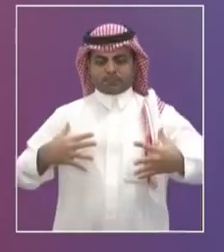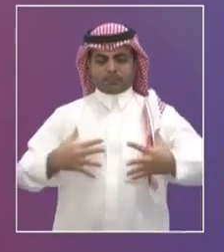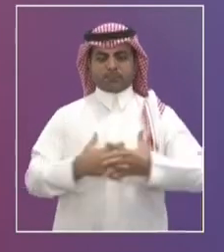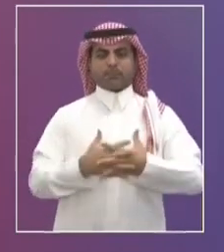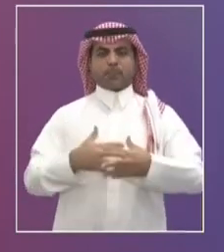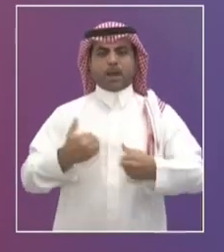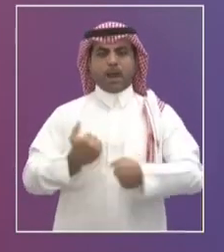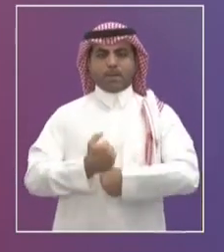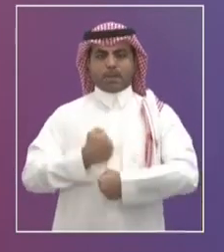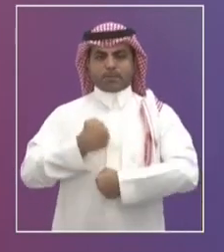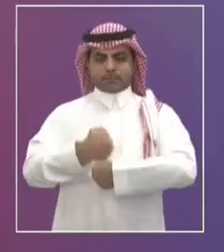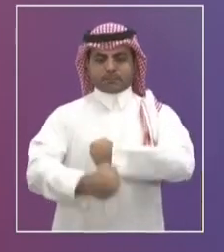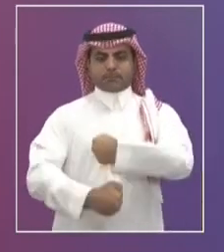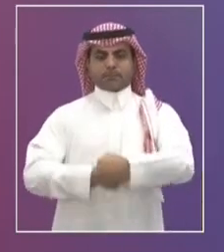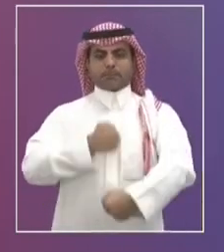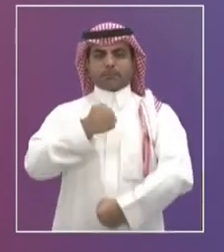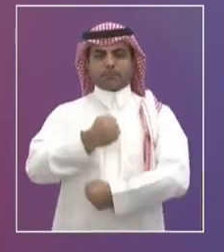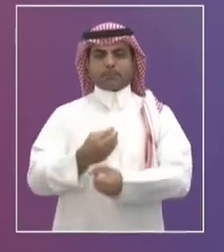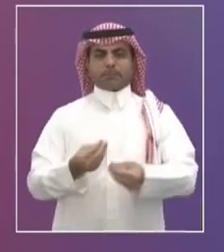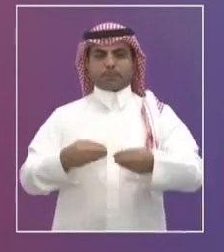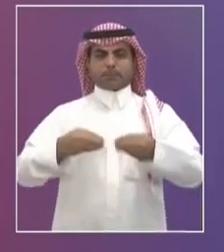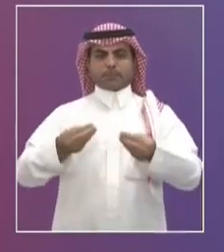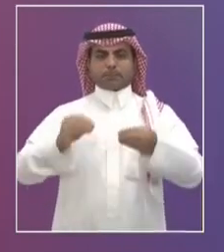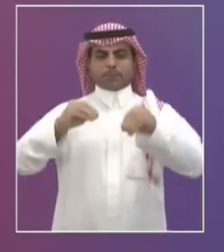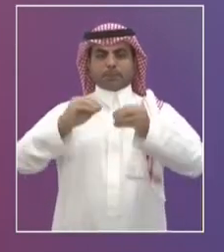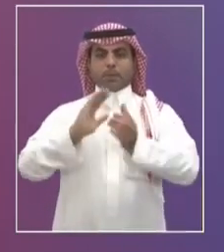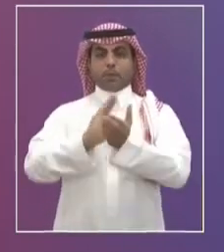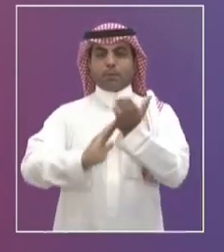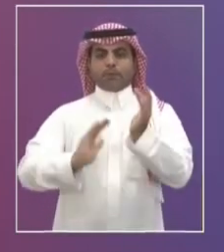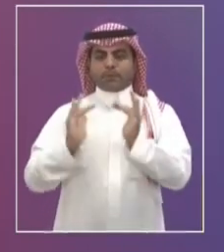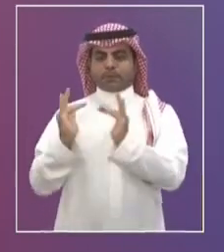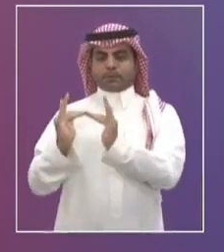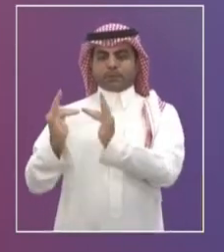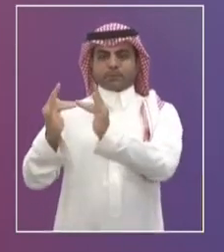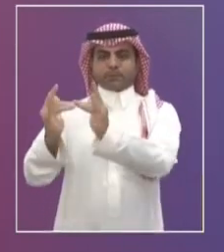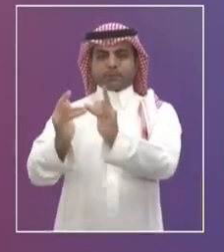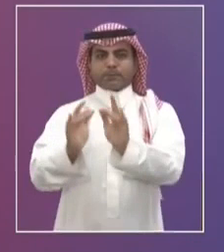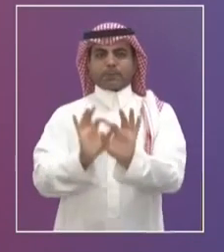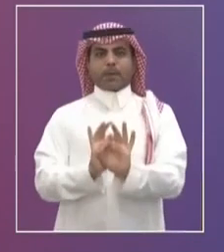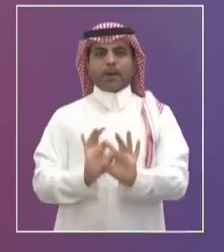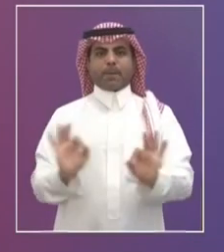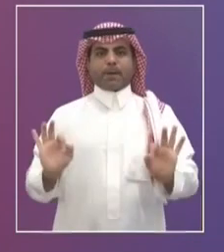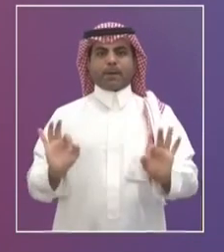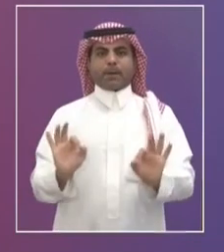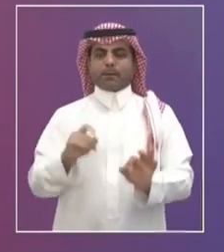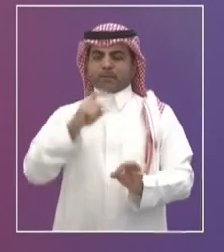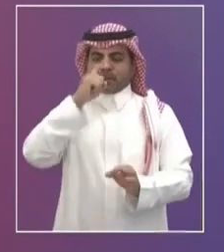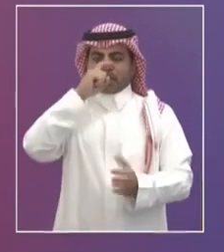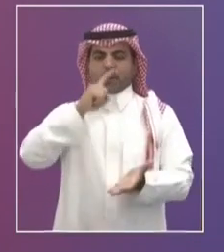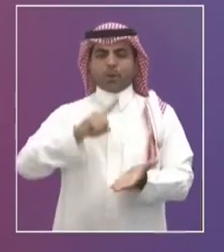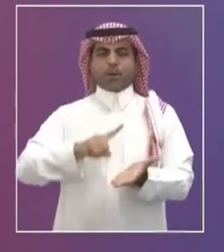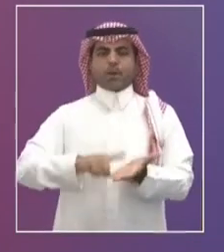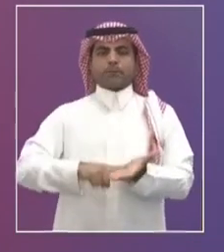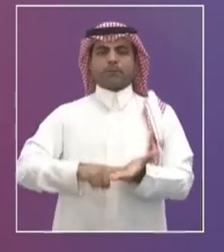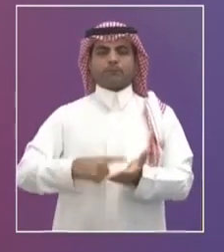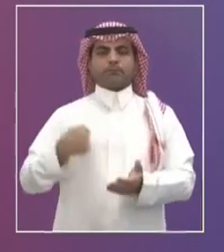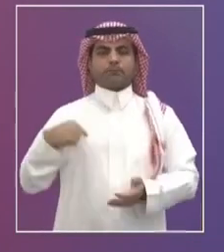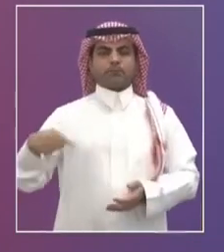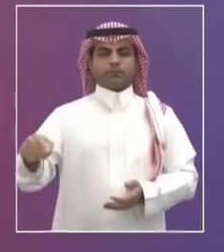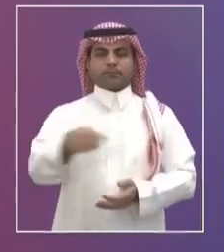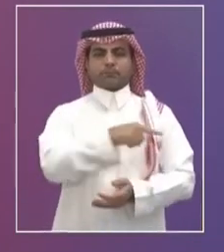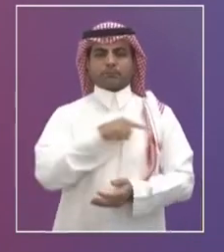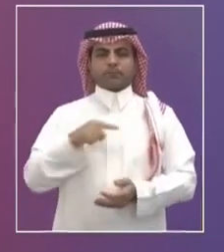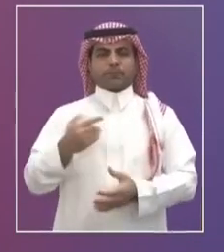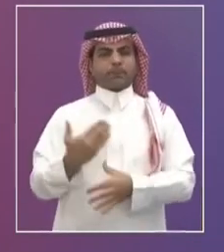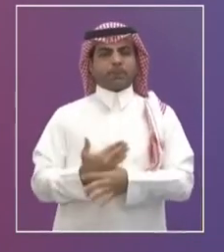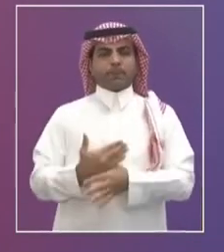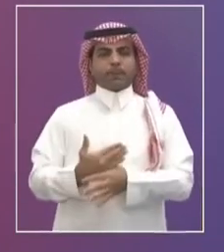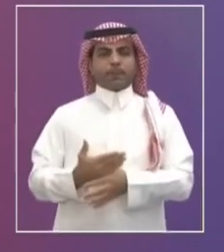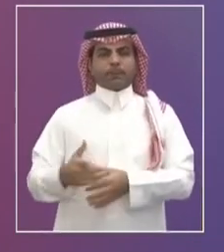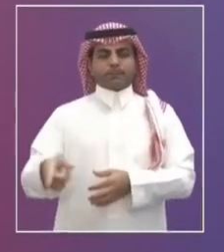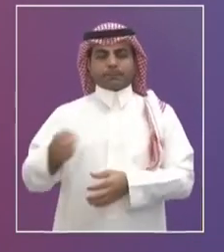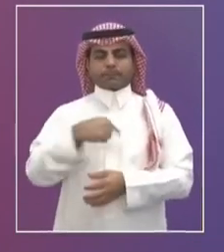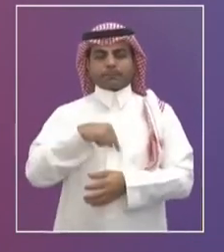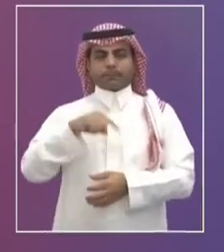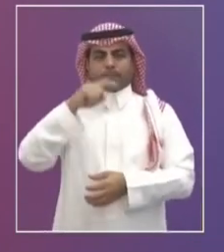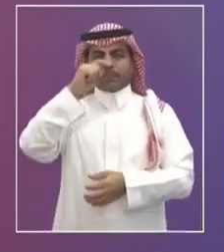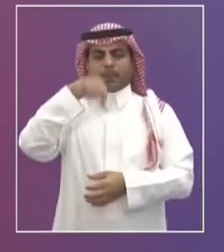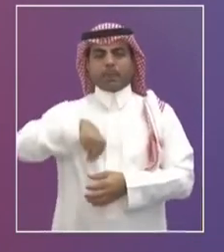بالعمل على الزيادة المستمرة لأسرة العناية المركزة، وهذا واجب لن نتخلى عنه في ظل ما نجد